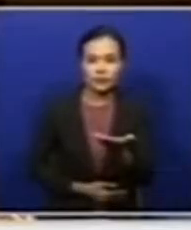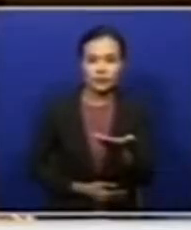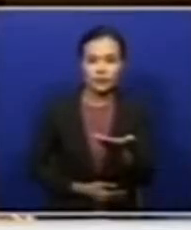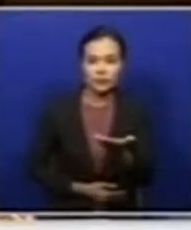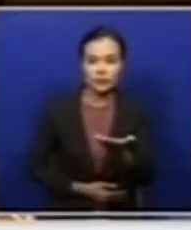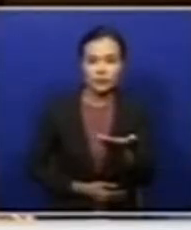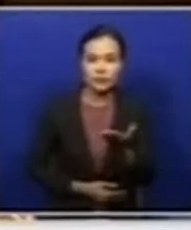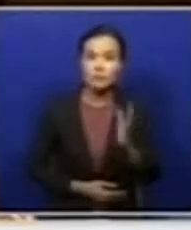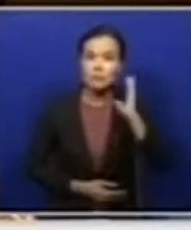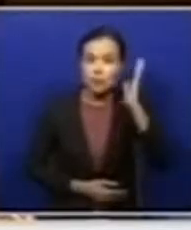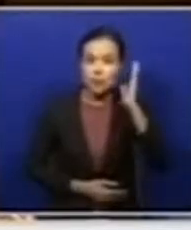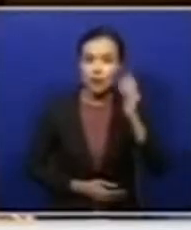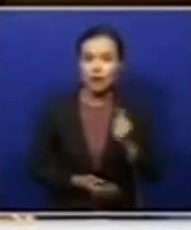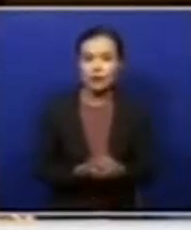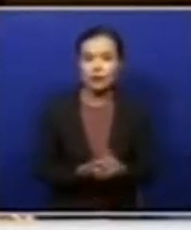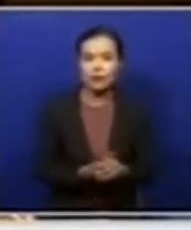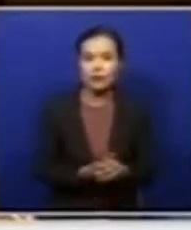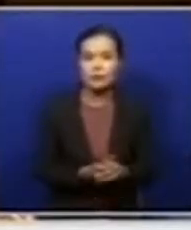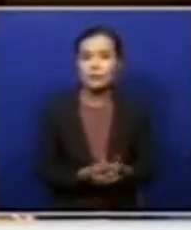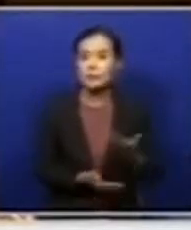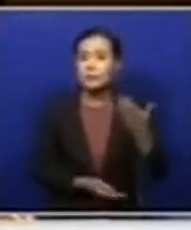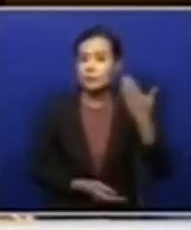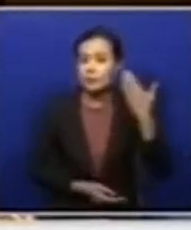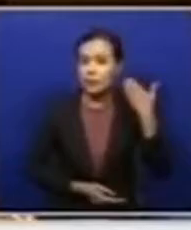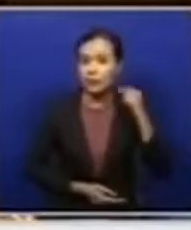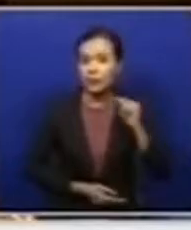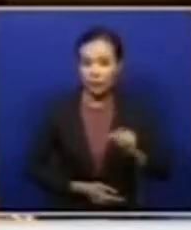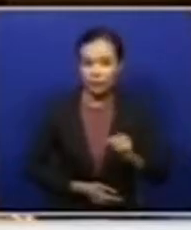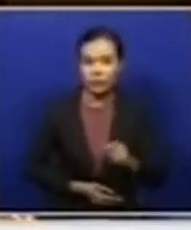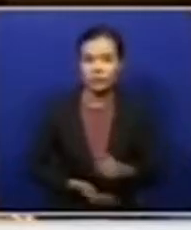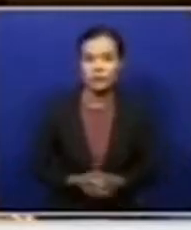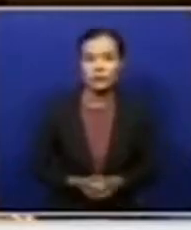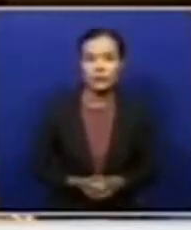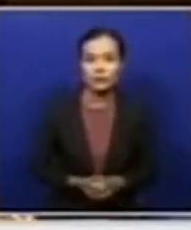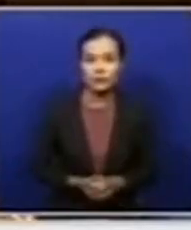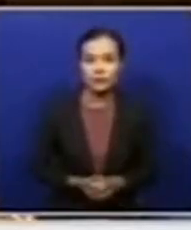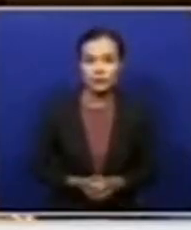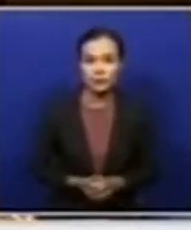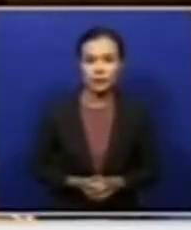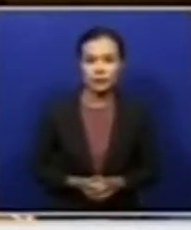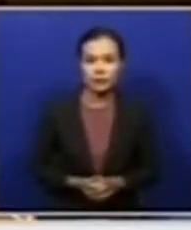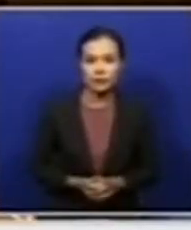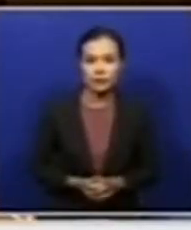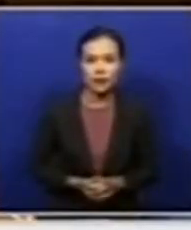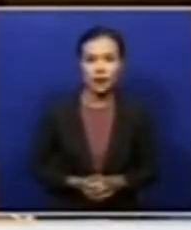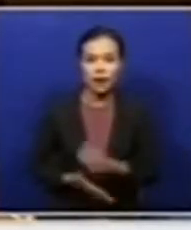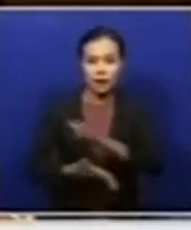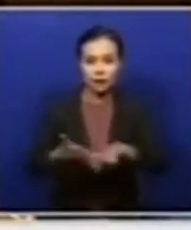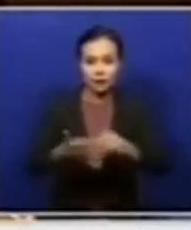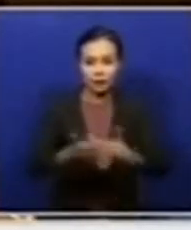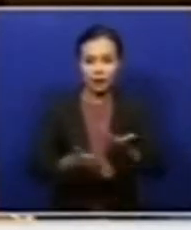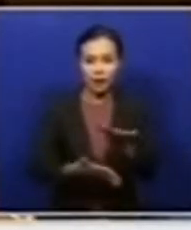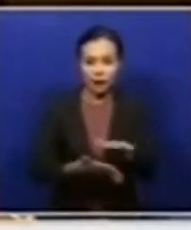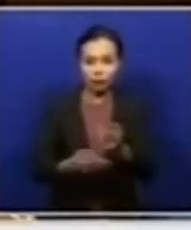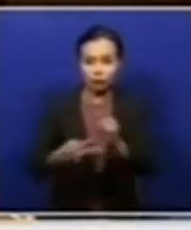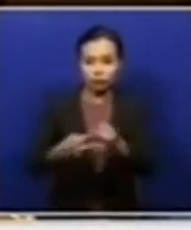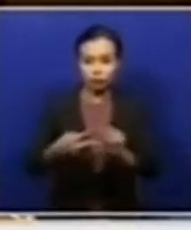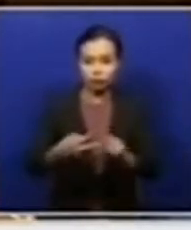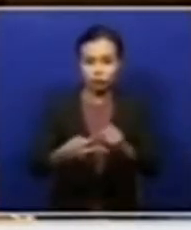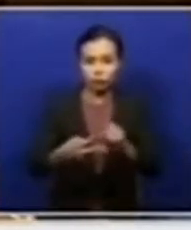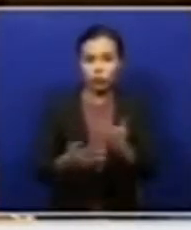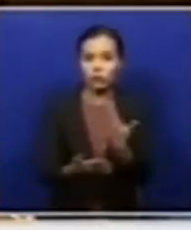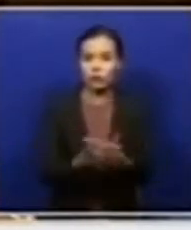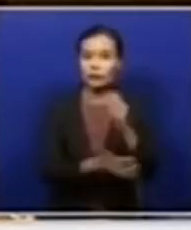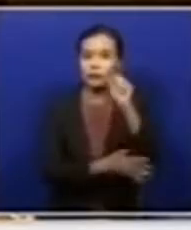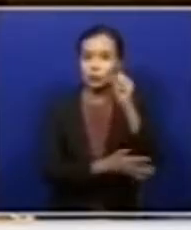นหน้านี้ได้กล่าวไปแล้วนะครับว่าเนี่ยที่ผมเห็นว่ามีชีตมีตาราง2อันเนี่ยมันก็จะมีการจ่ายสวัสดิการ